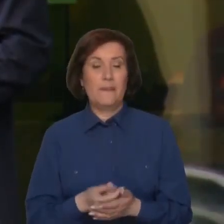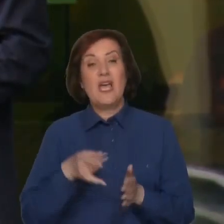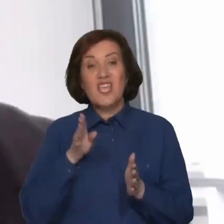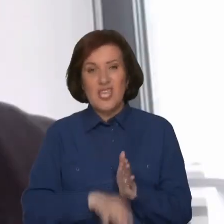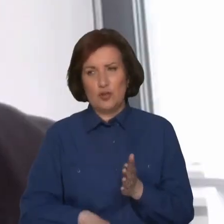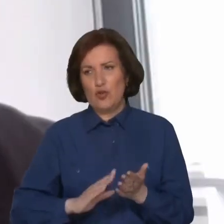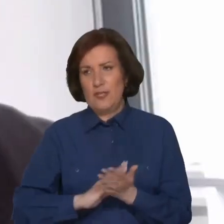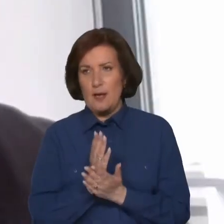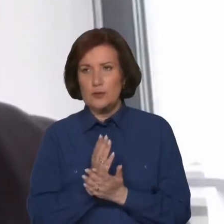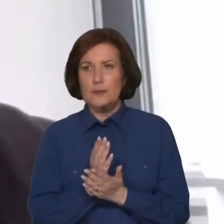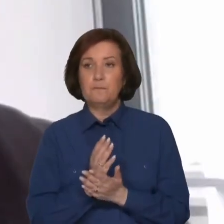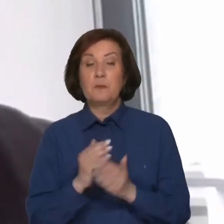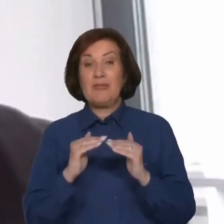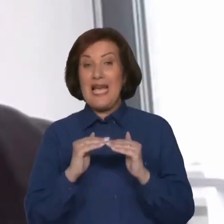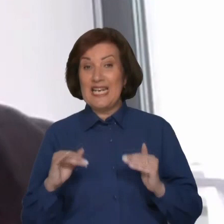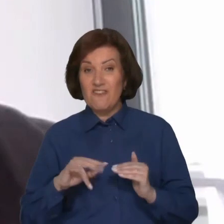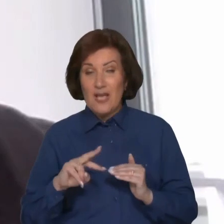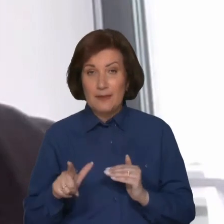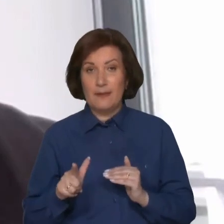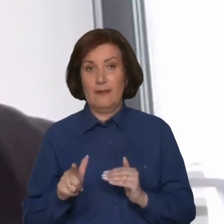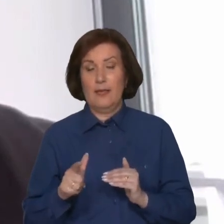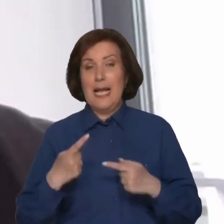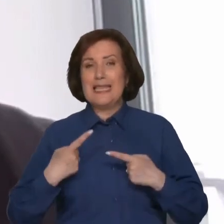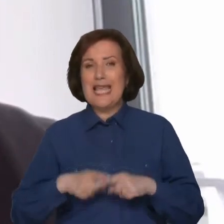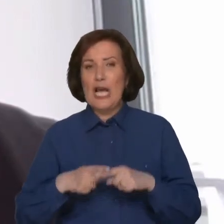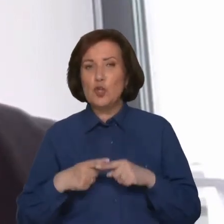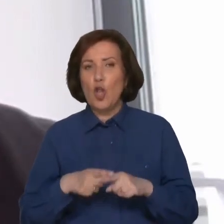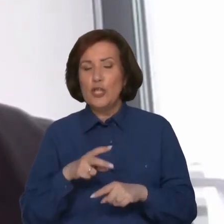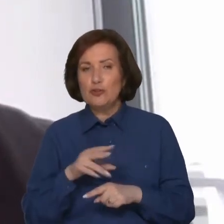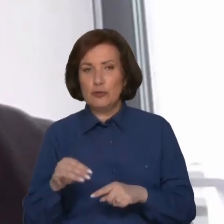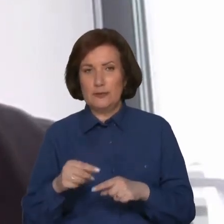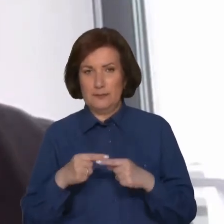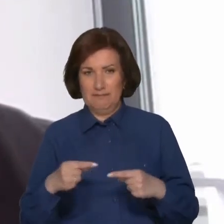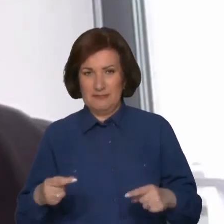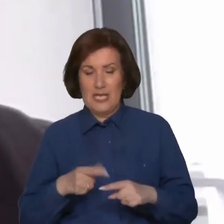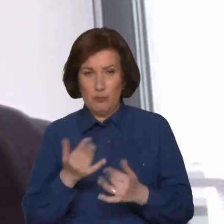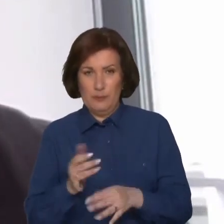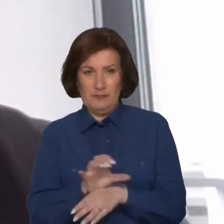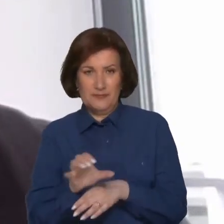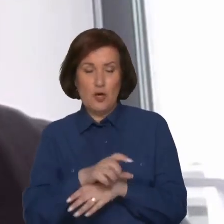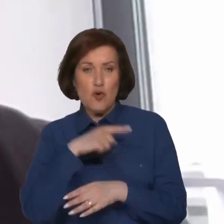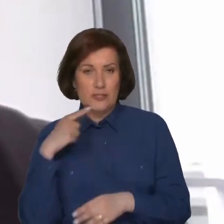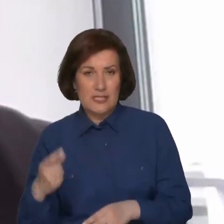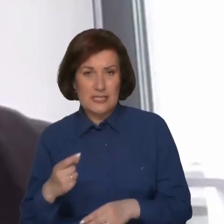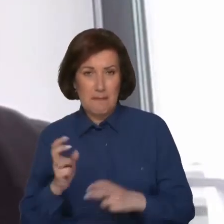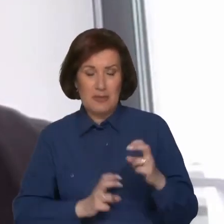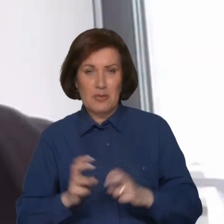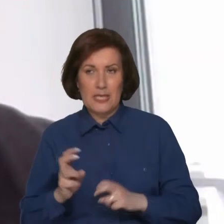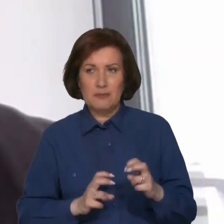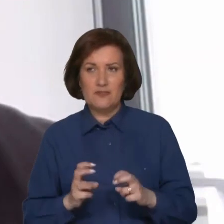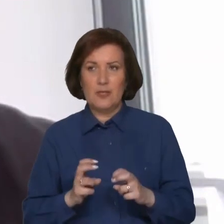гіршої якості. Скажімо так, рівень технологічності продукції, що будуть тепер випускати російські